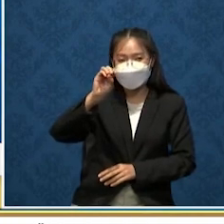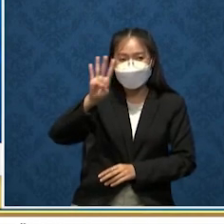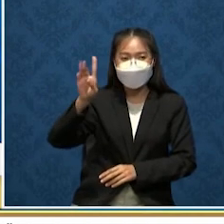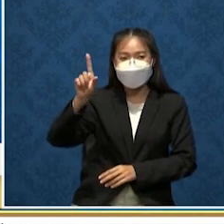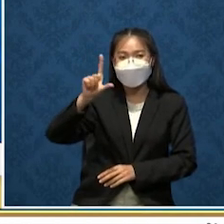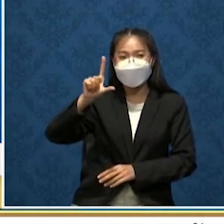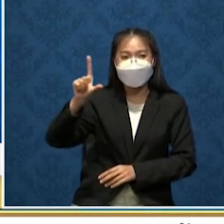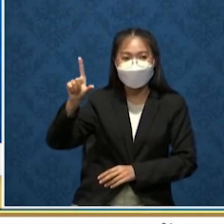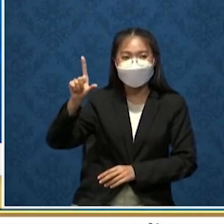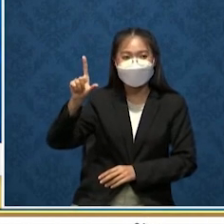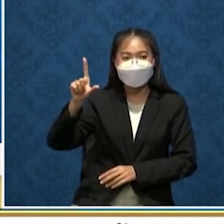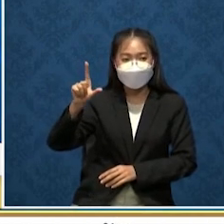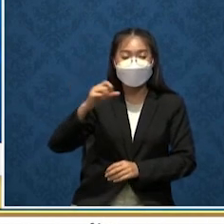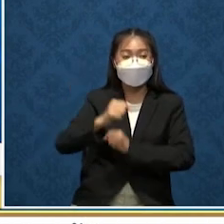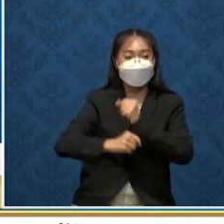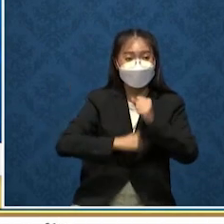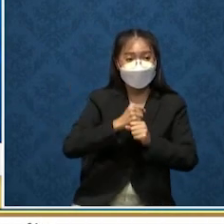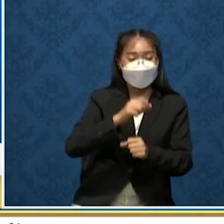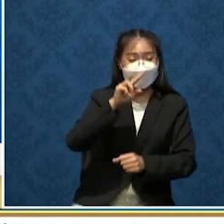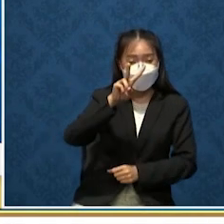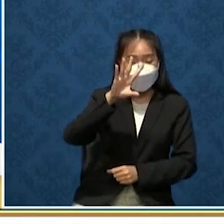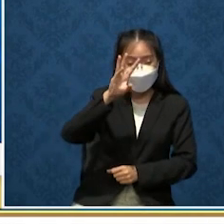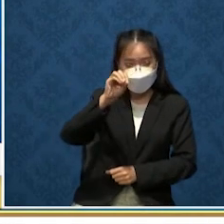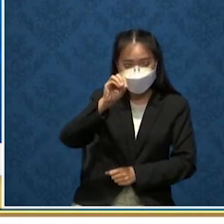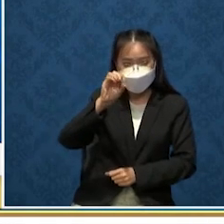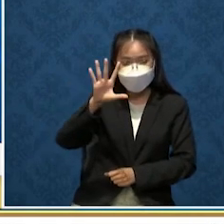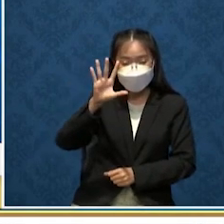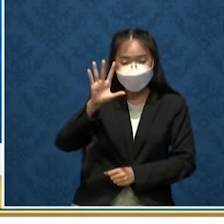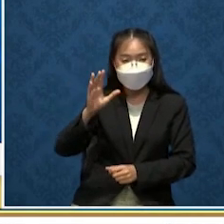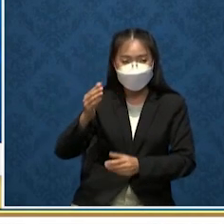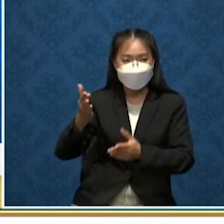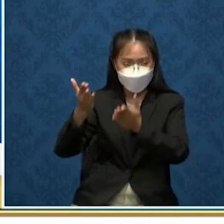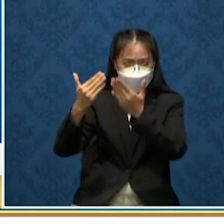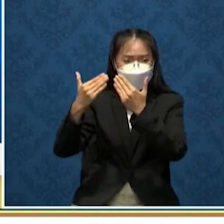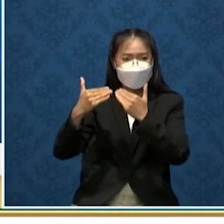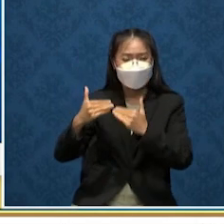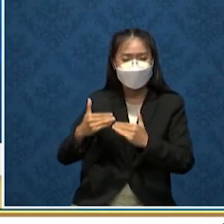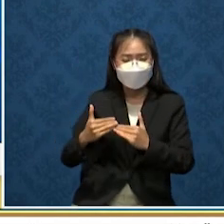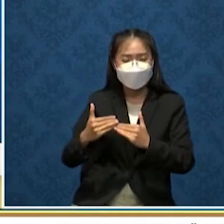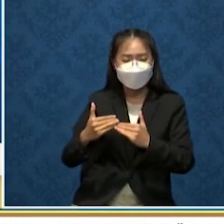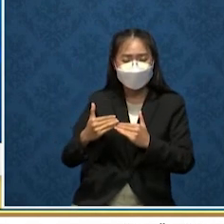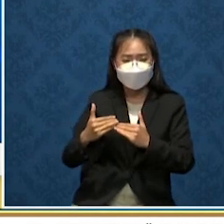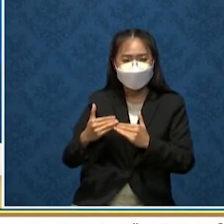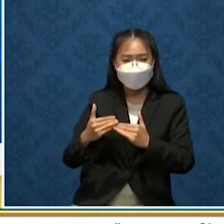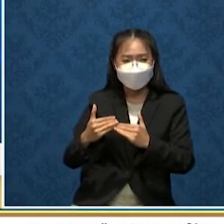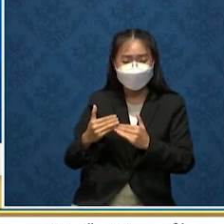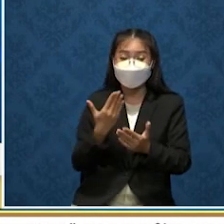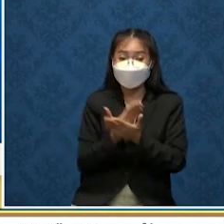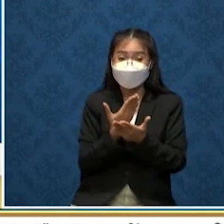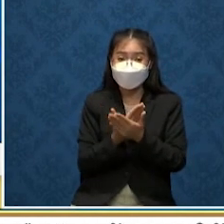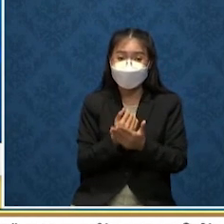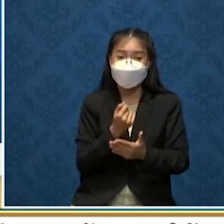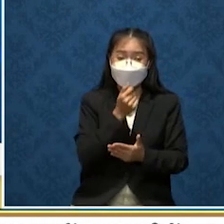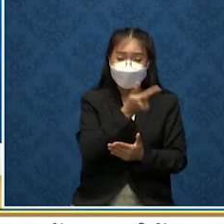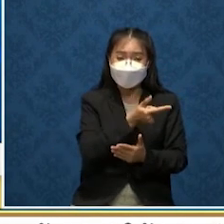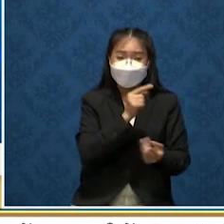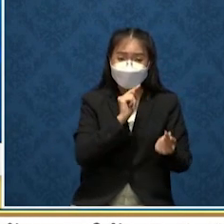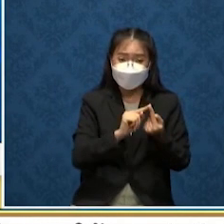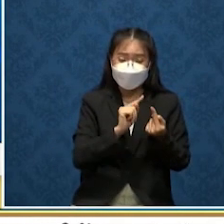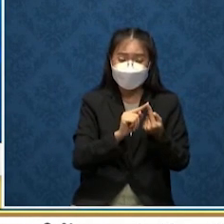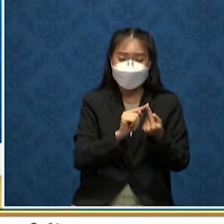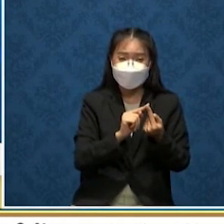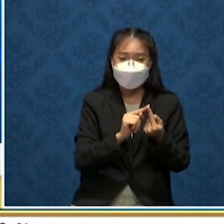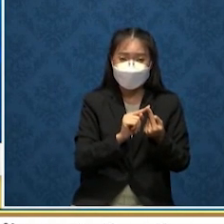อันนี้กรณี 1.8%ถ้า 1%เนี่ยมันก็จะน้อยลงมันก็จะน้อยลงแล้วการจ่ายเงินจะผ่านนายหน้า